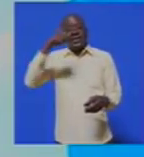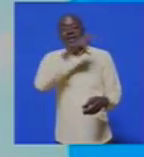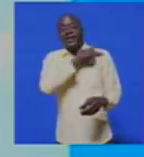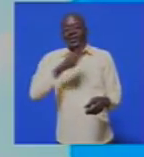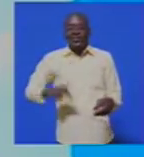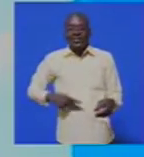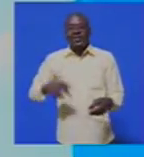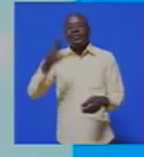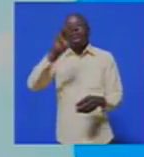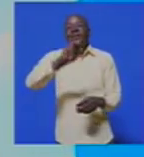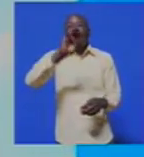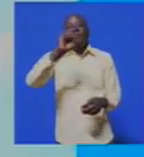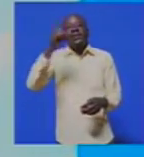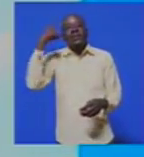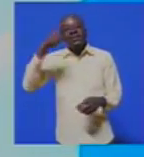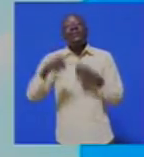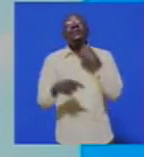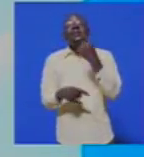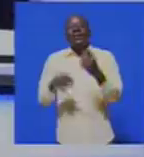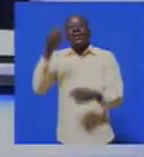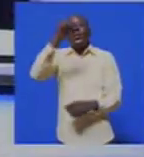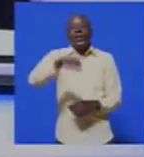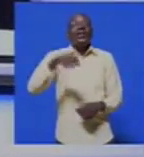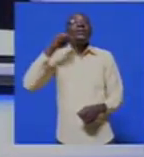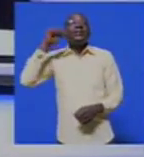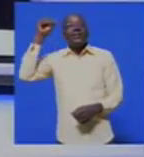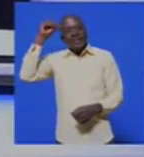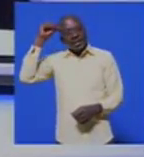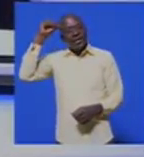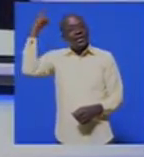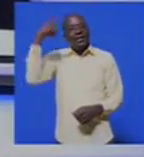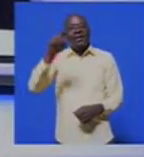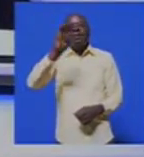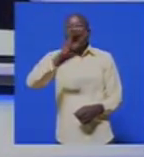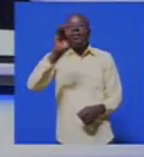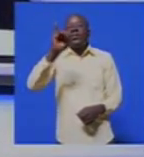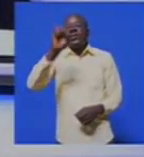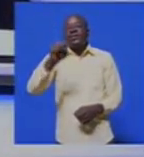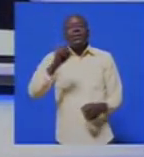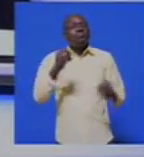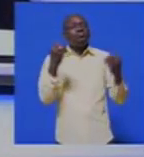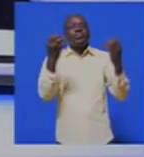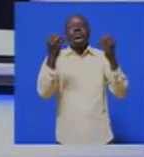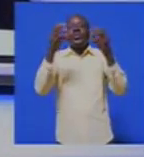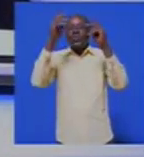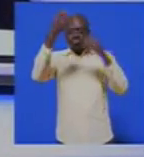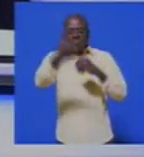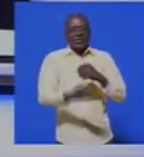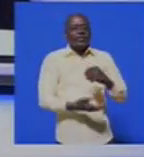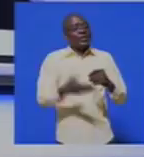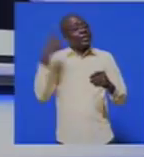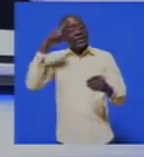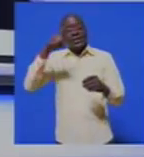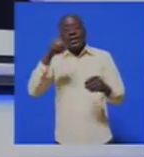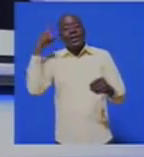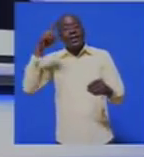Meghan Markle se sont dit oui. C'était hier à la chapelle du château de Windsor, devant des centaines d'invités triés sur l'état et une